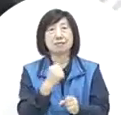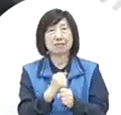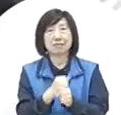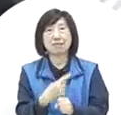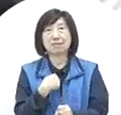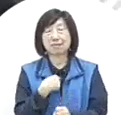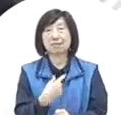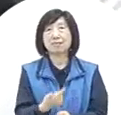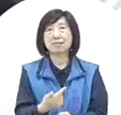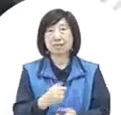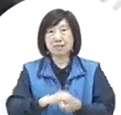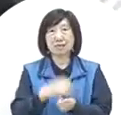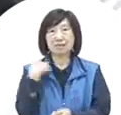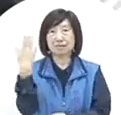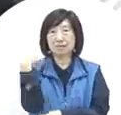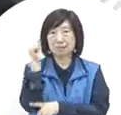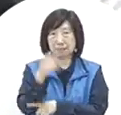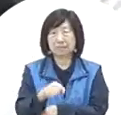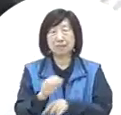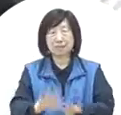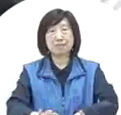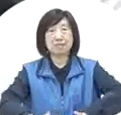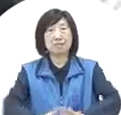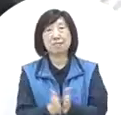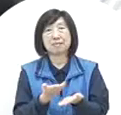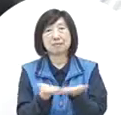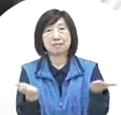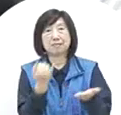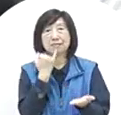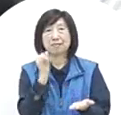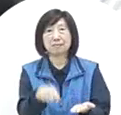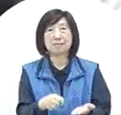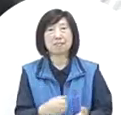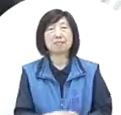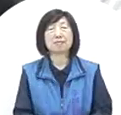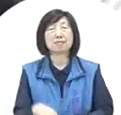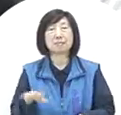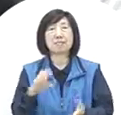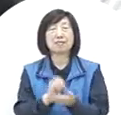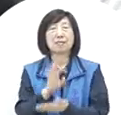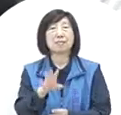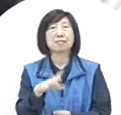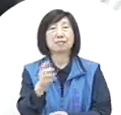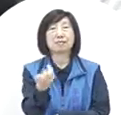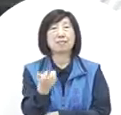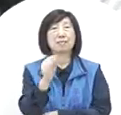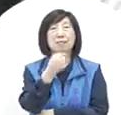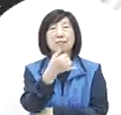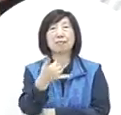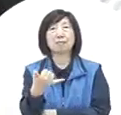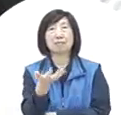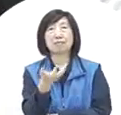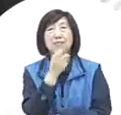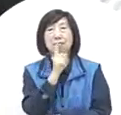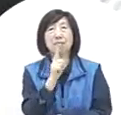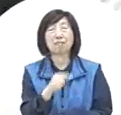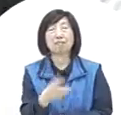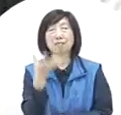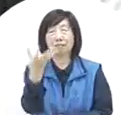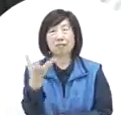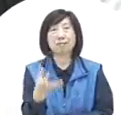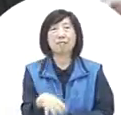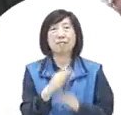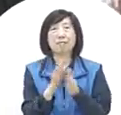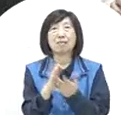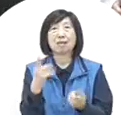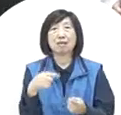具体的承诺是不是从现在我们来发放？ 我跟议员报告哈，其实刚刚议员所建议的那一些，大部分哈很多都不